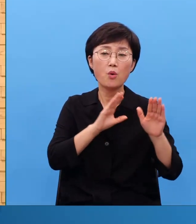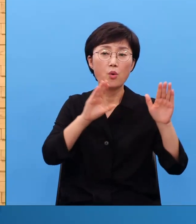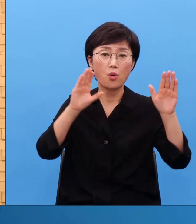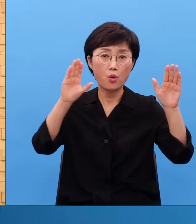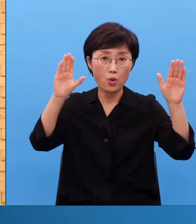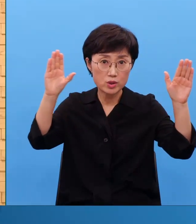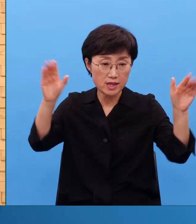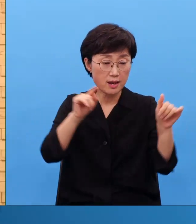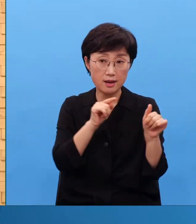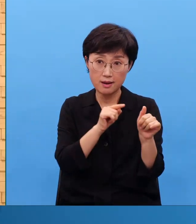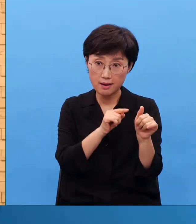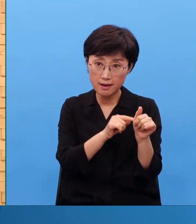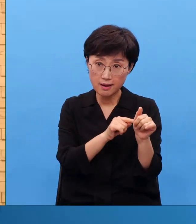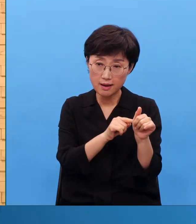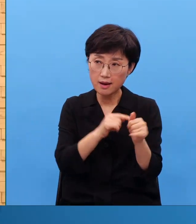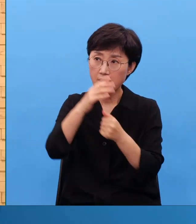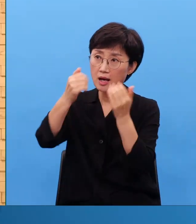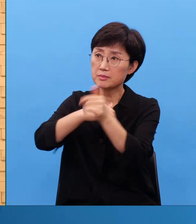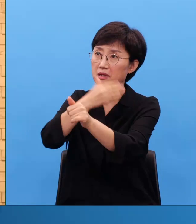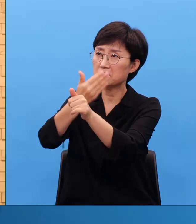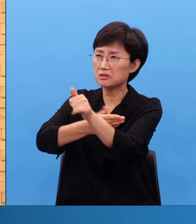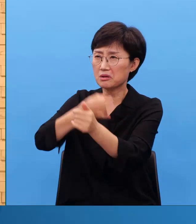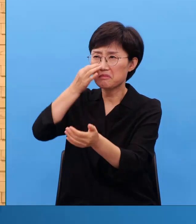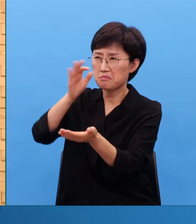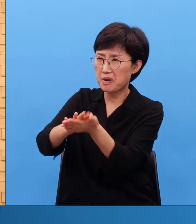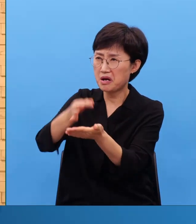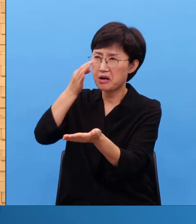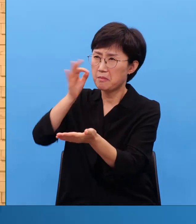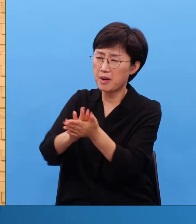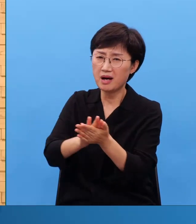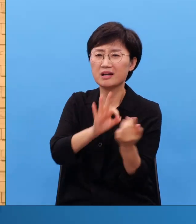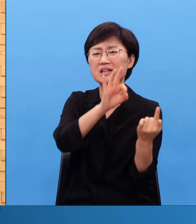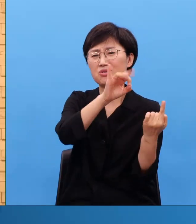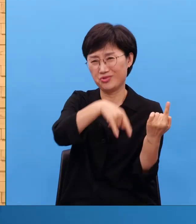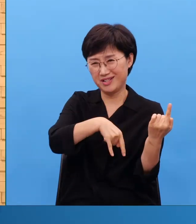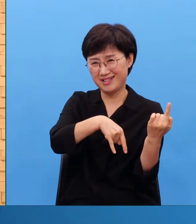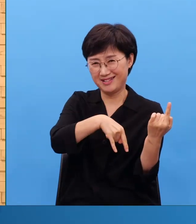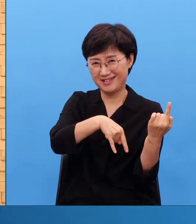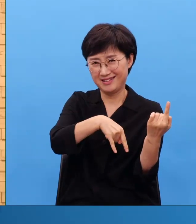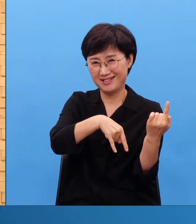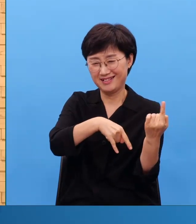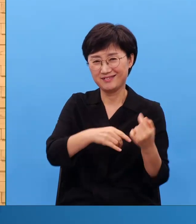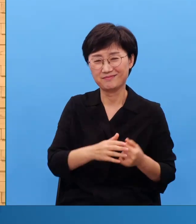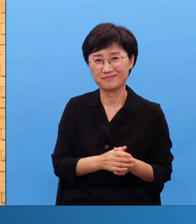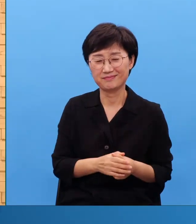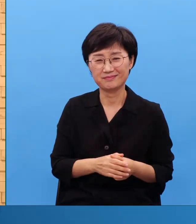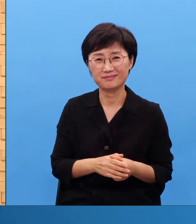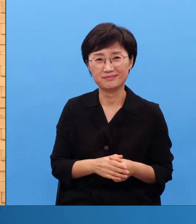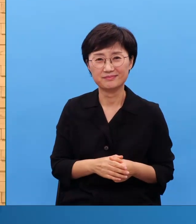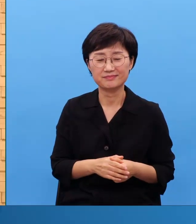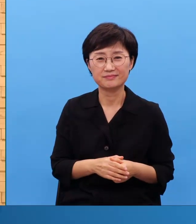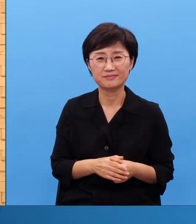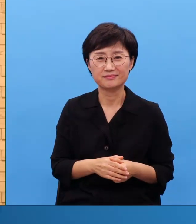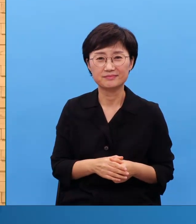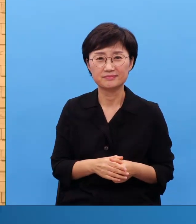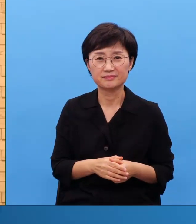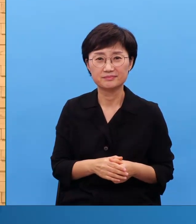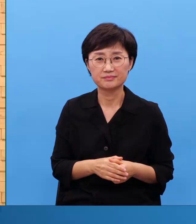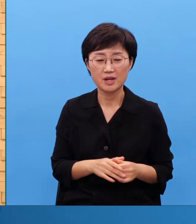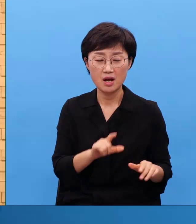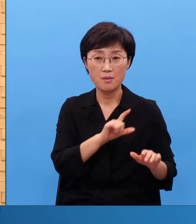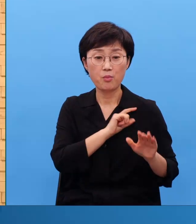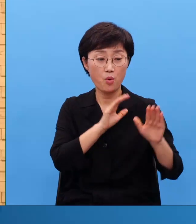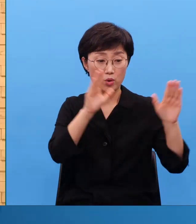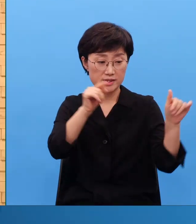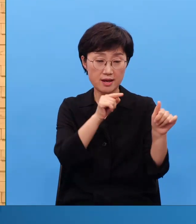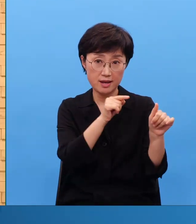모세만큼 하나님의 능력을 많이 본 자가 없다. It says there's no one else like Moses who's seen the working of the Spirit of God. 이